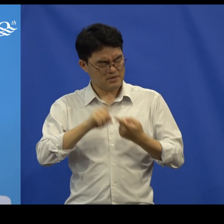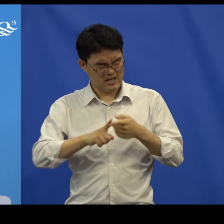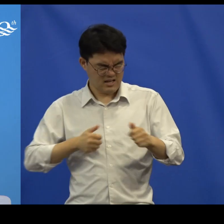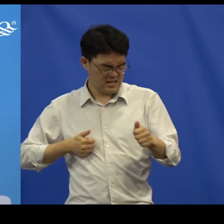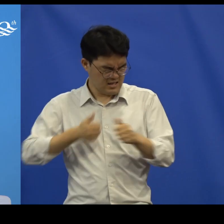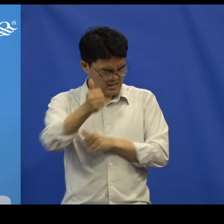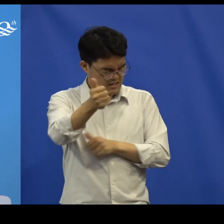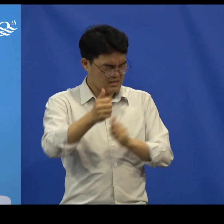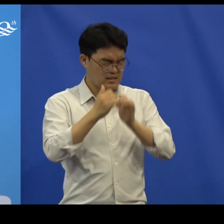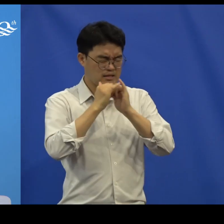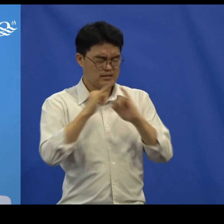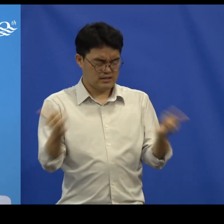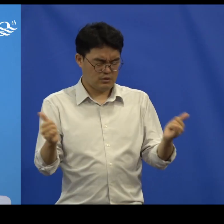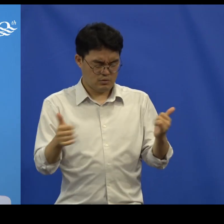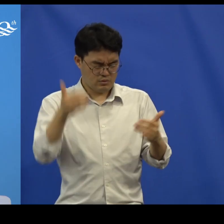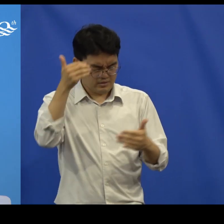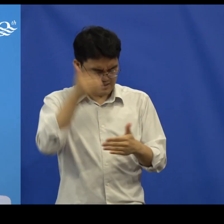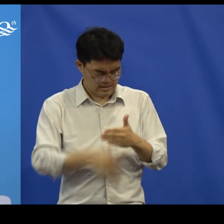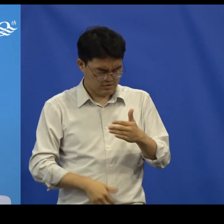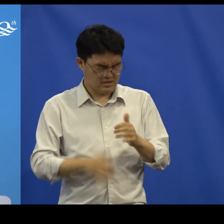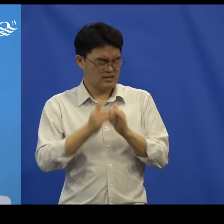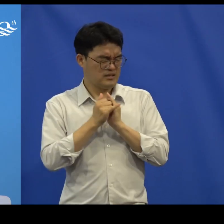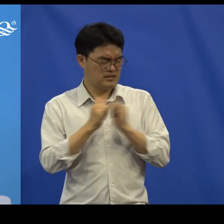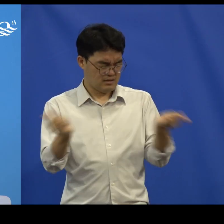자로, 남은 자로